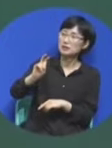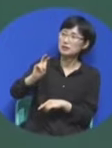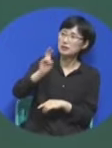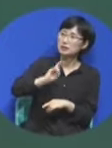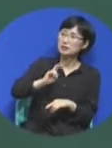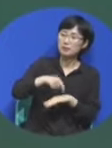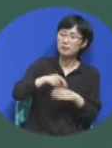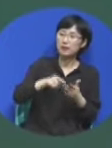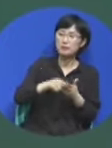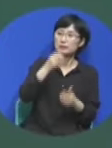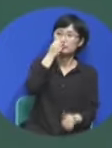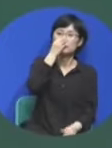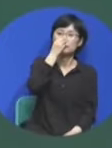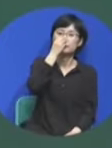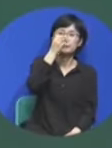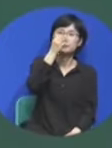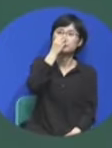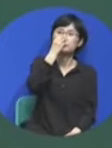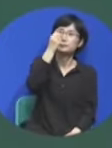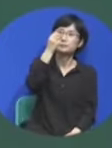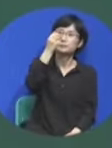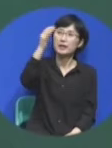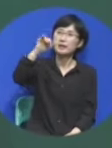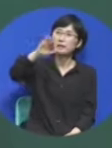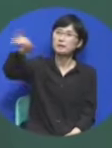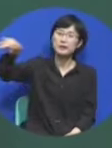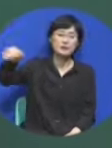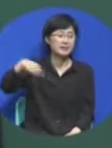아니하고 결국은 타락하게 되었어요.